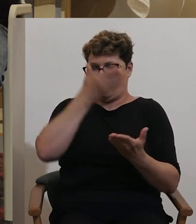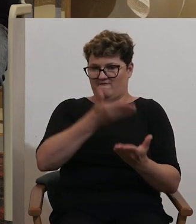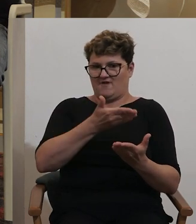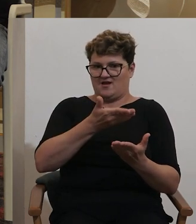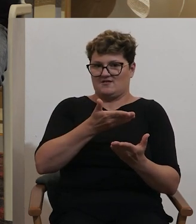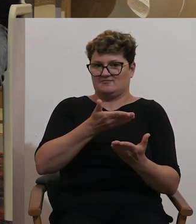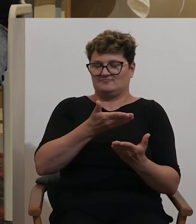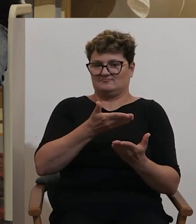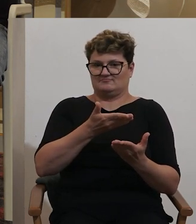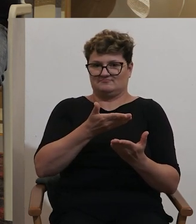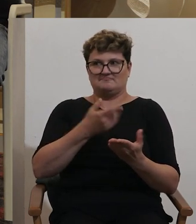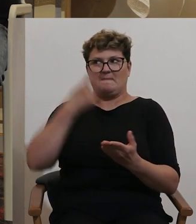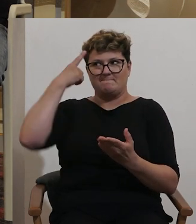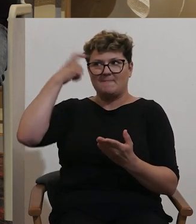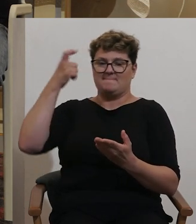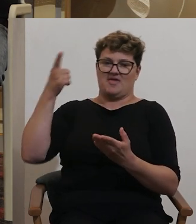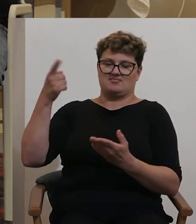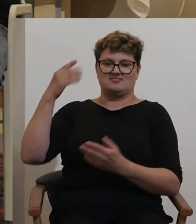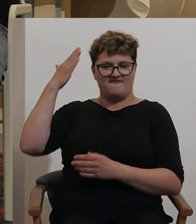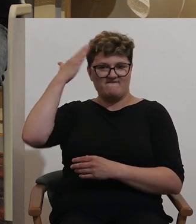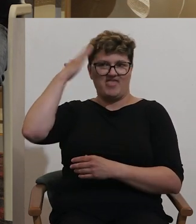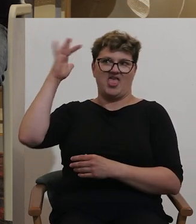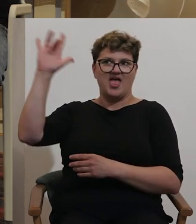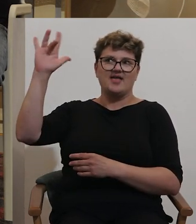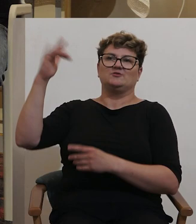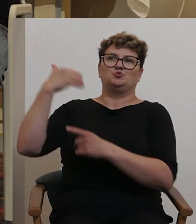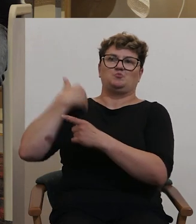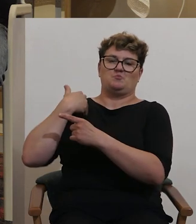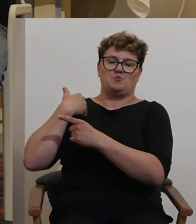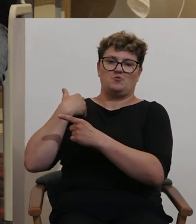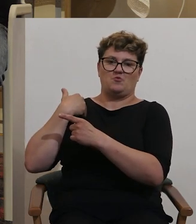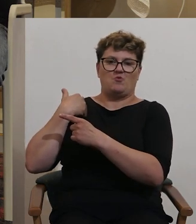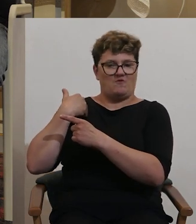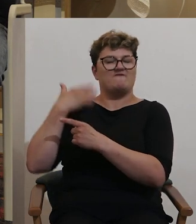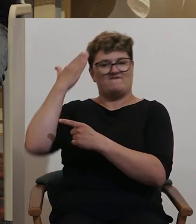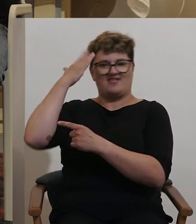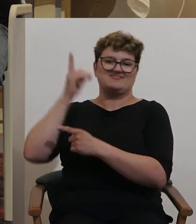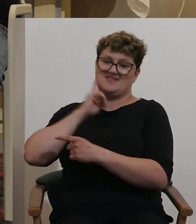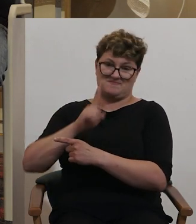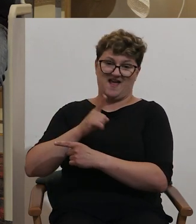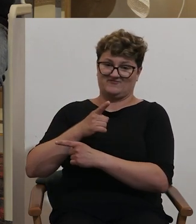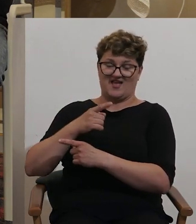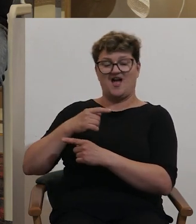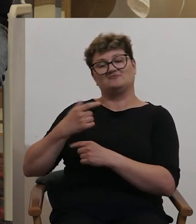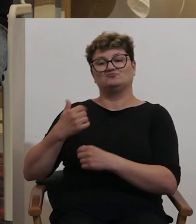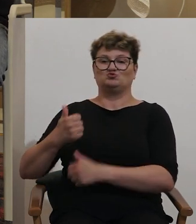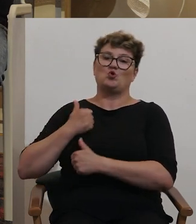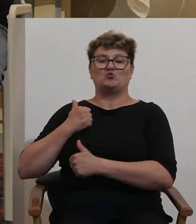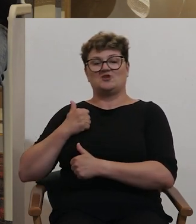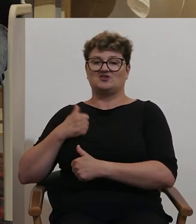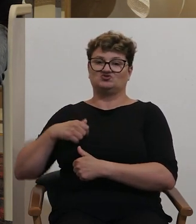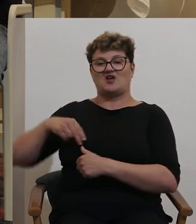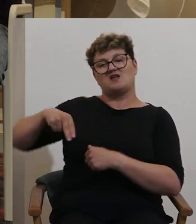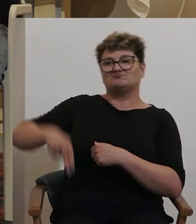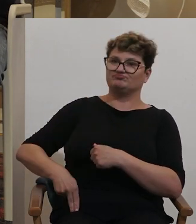ten człowiek po prostu pamiętał i wiedział, że nie, że to nieprawda jest, że ci żołnierze stali z bronią u